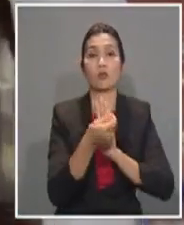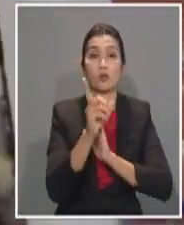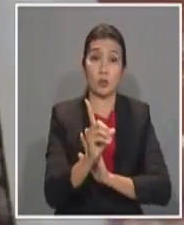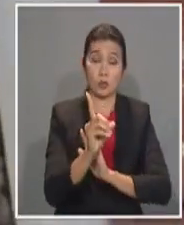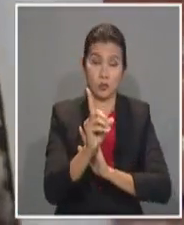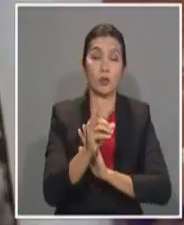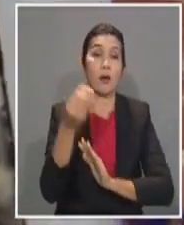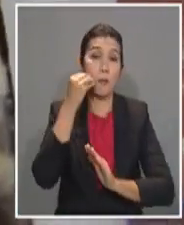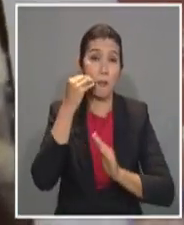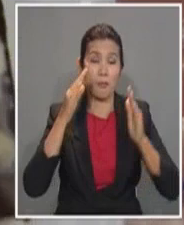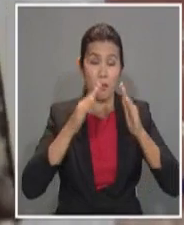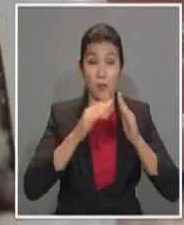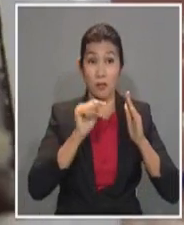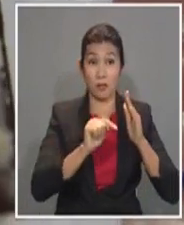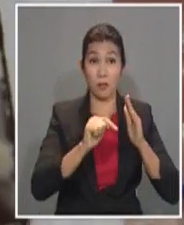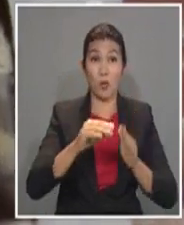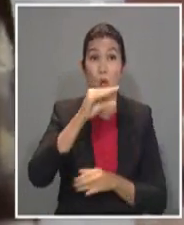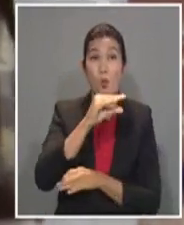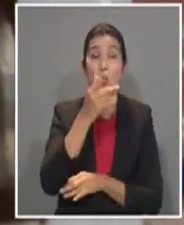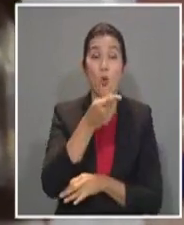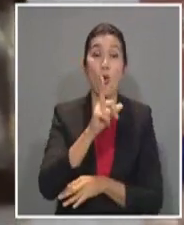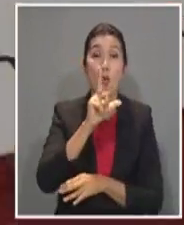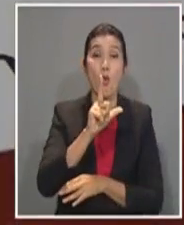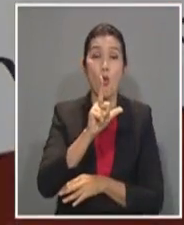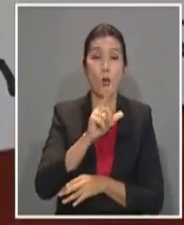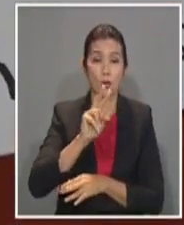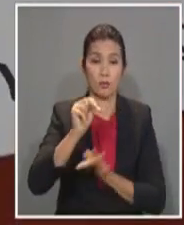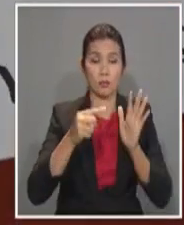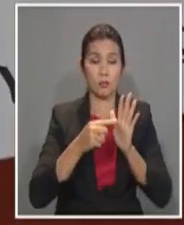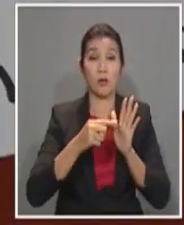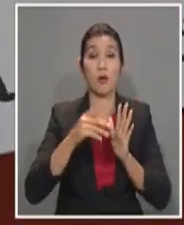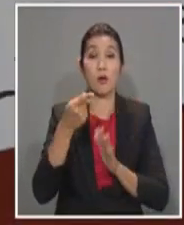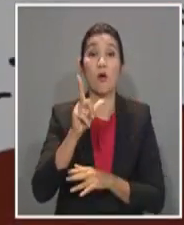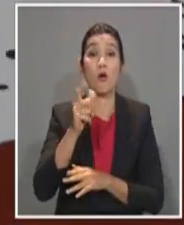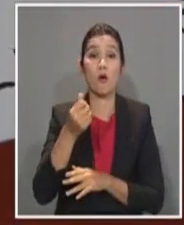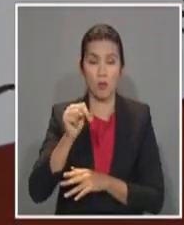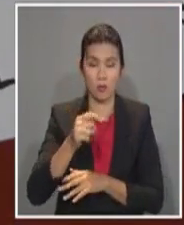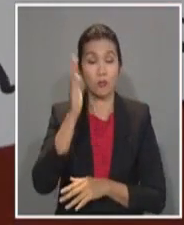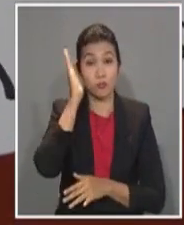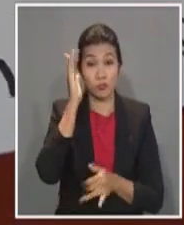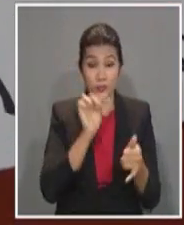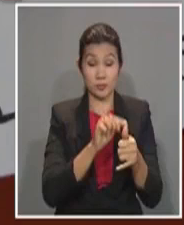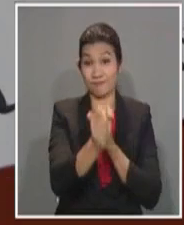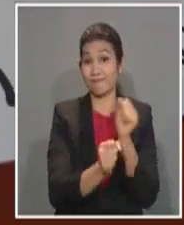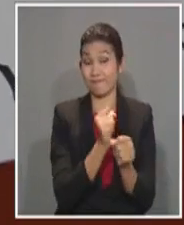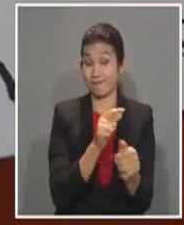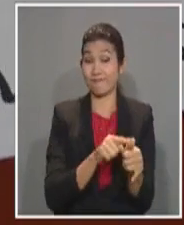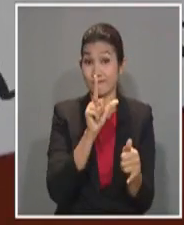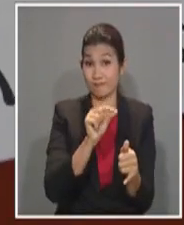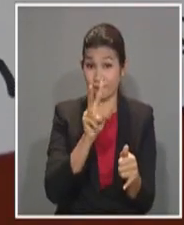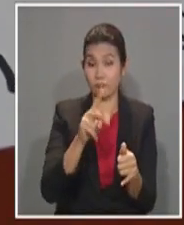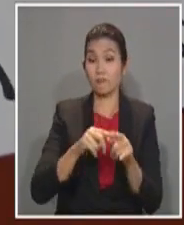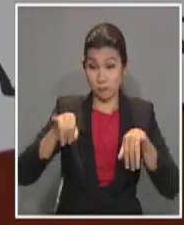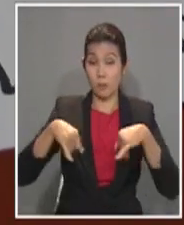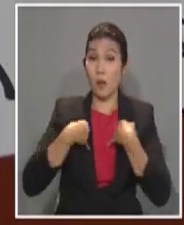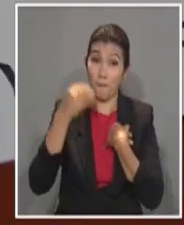คะในบ้านโคกนาคลองนะคะก็ไปพบว่านายปกเกตค่ะปกเกตขวัญทองอายุ22ปีแสดงตัวเป็นเจ้าของบ้